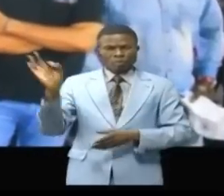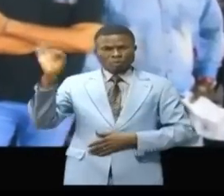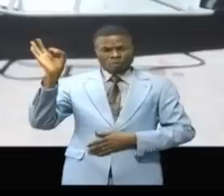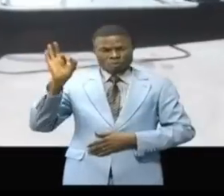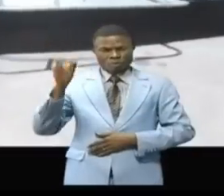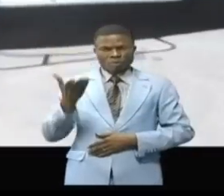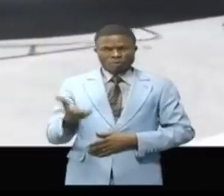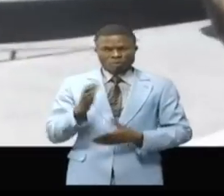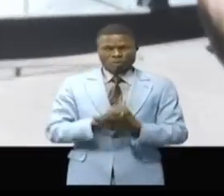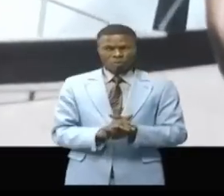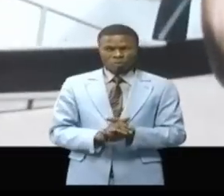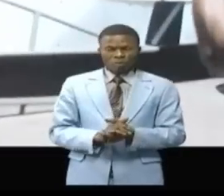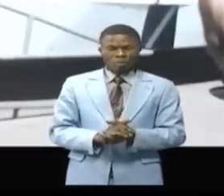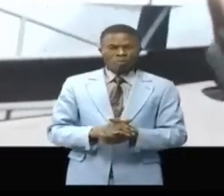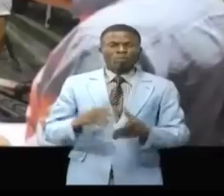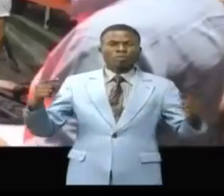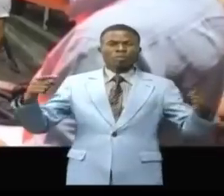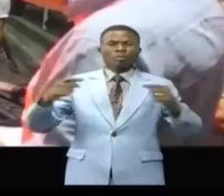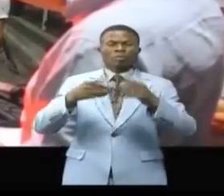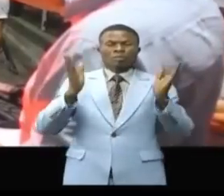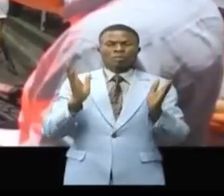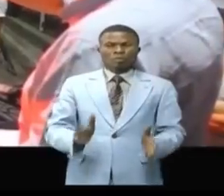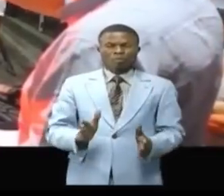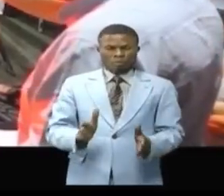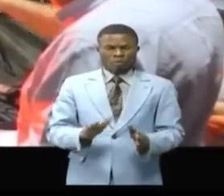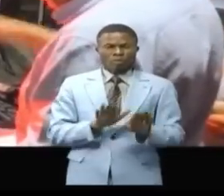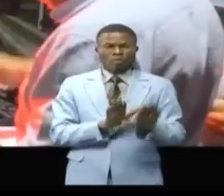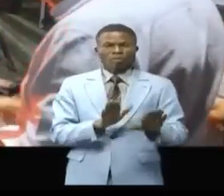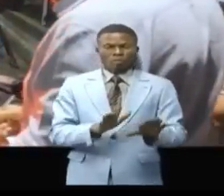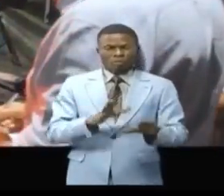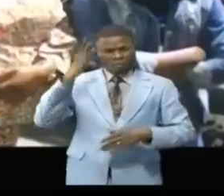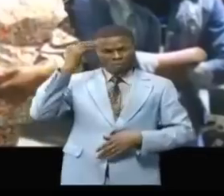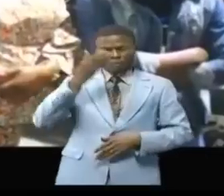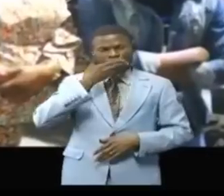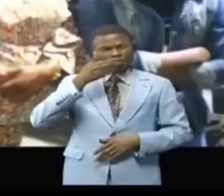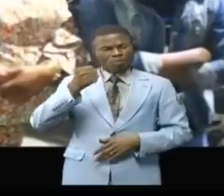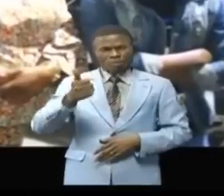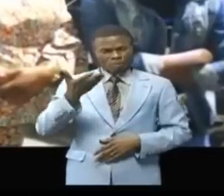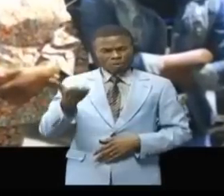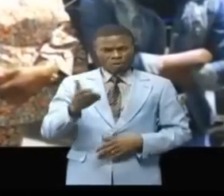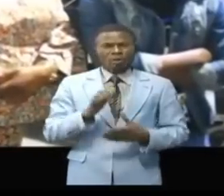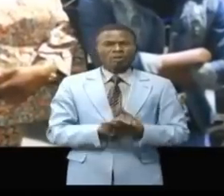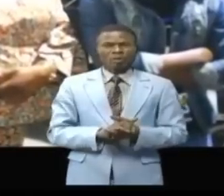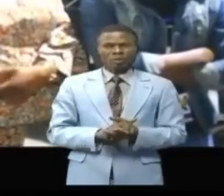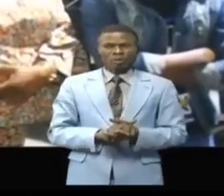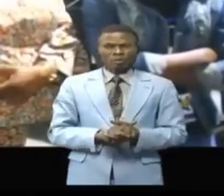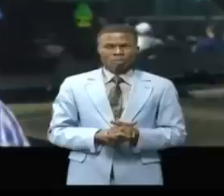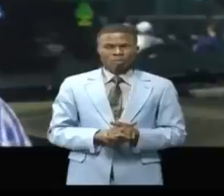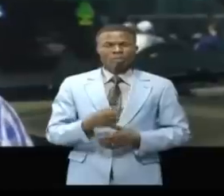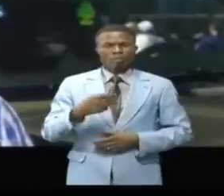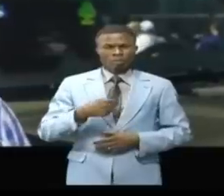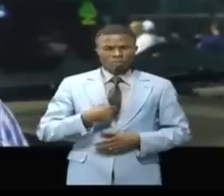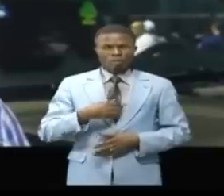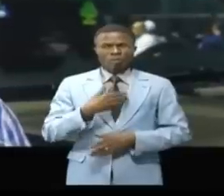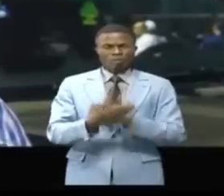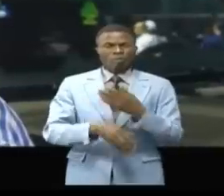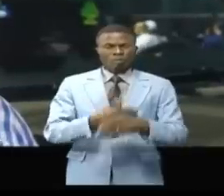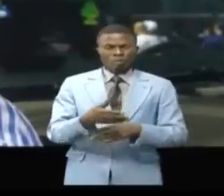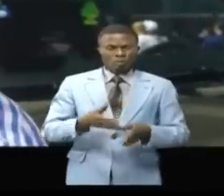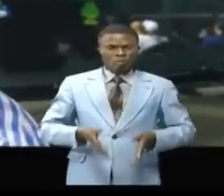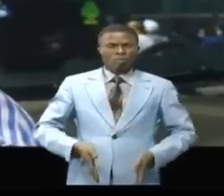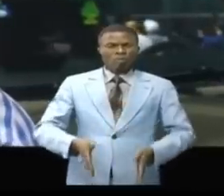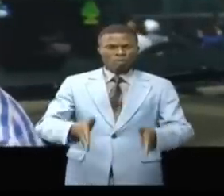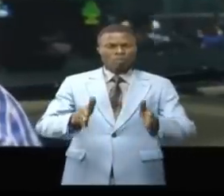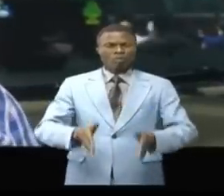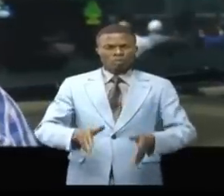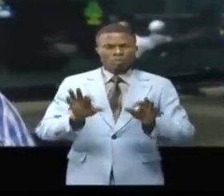monte. Compétiteurs et public s'attendent à une belle expérience. J'ai fait régulièrement des routes en terre